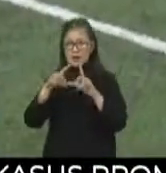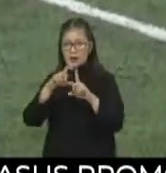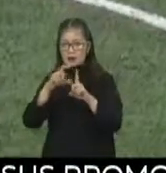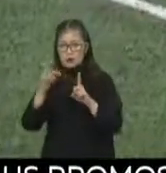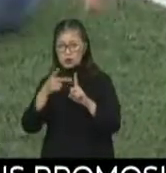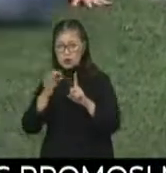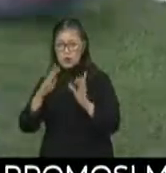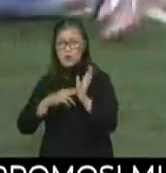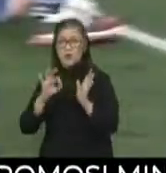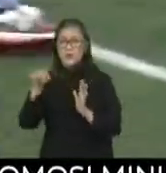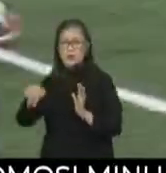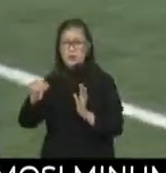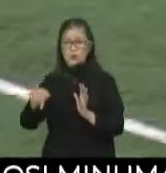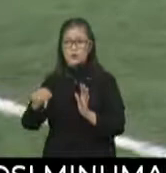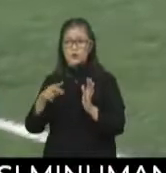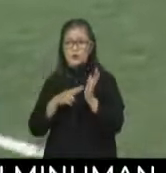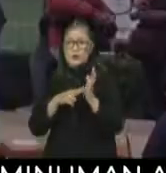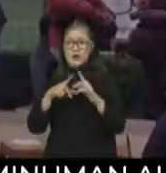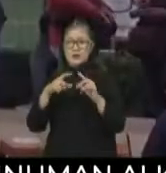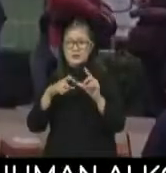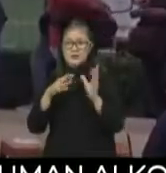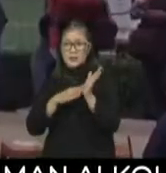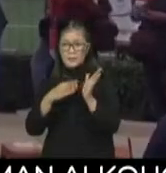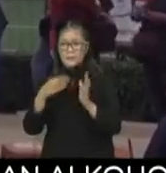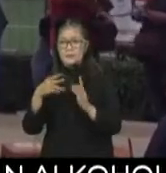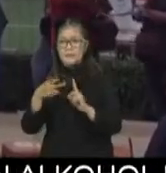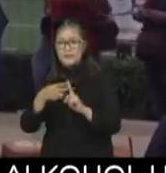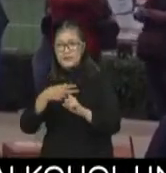Trofeo yang diselenggarakan minggu malam. Dalam laga Trofeo di stadion...